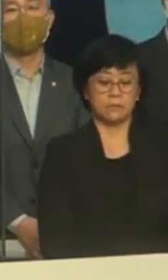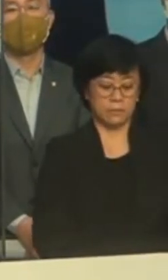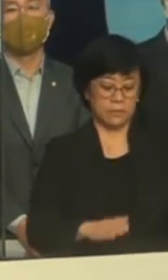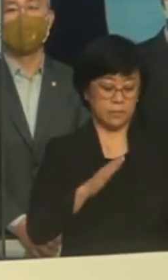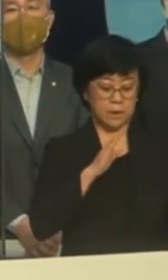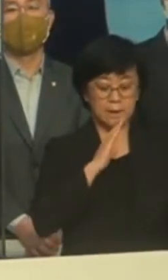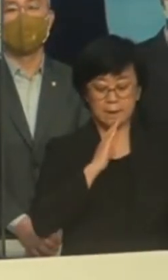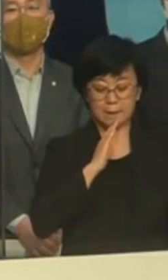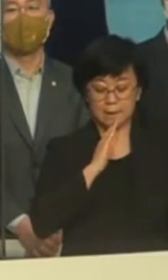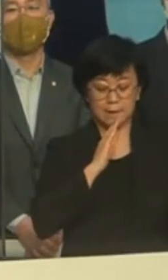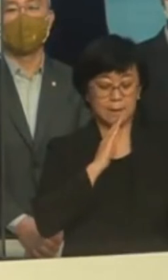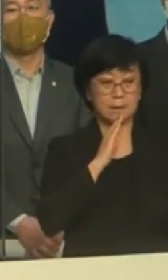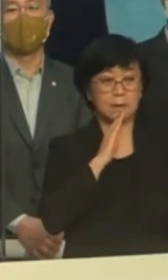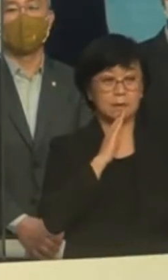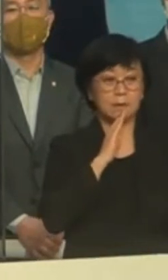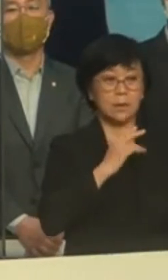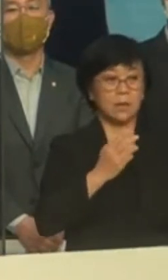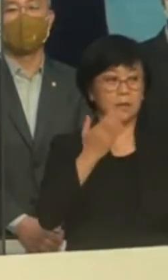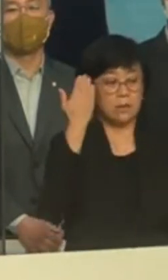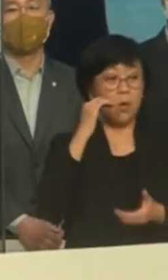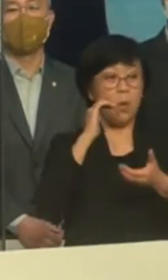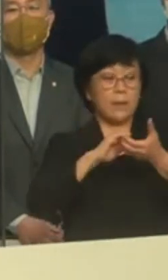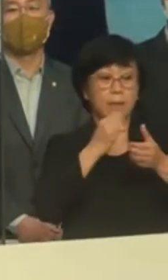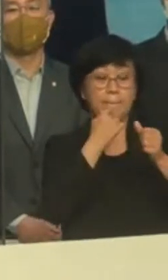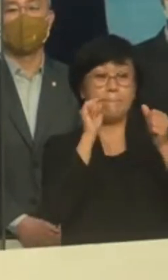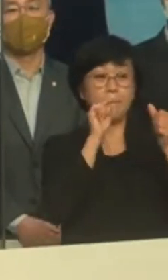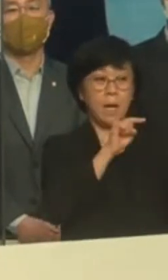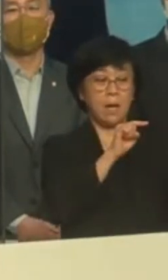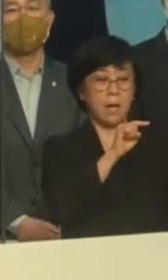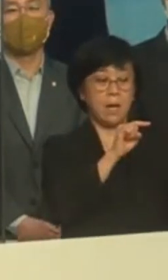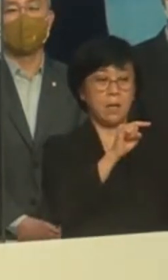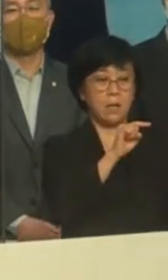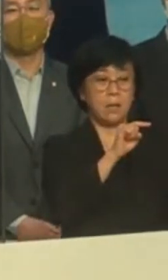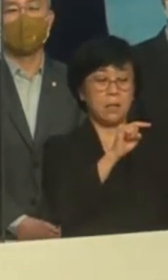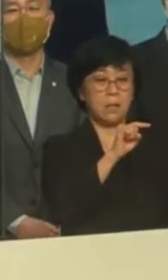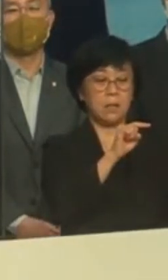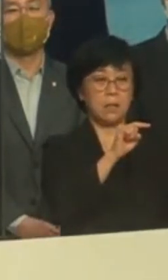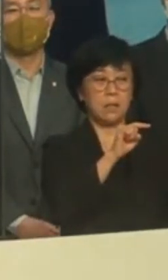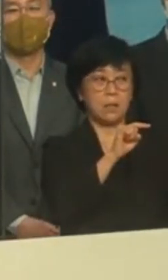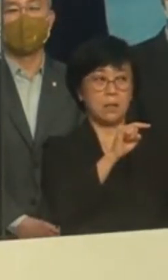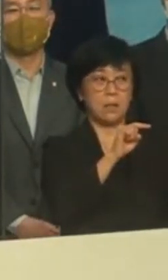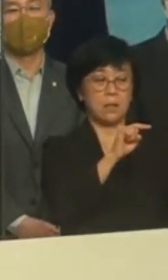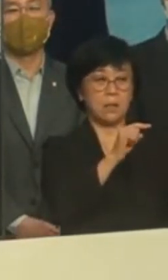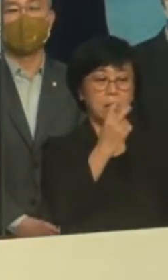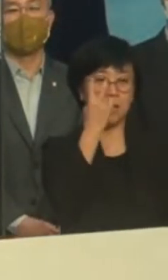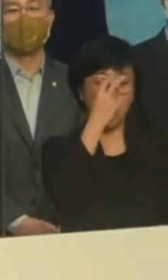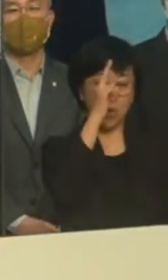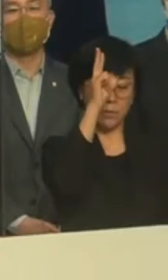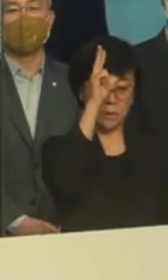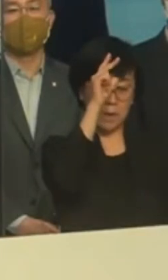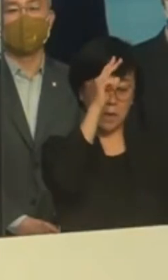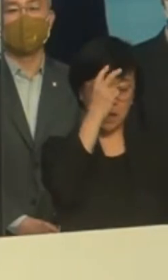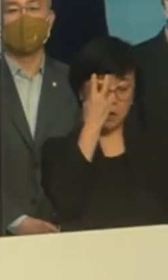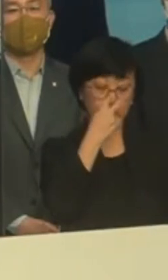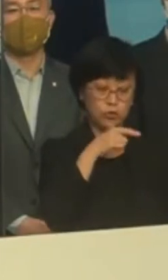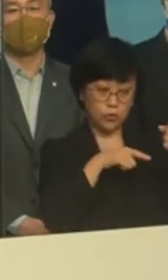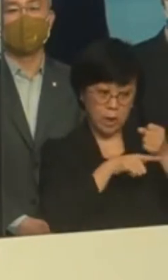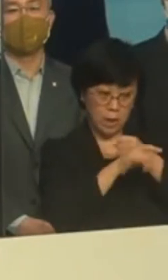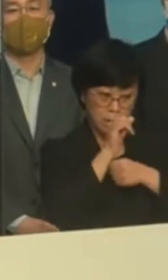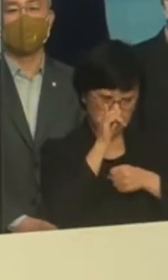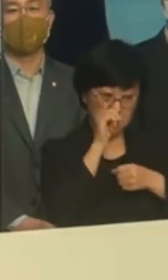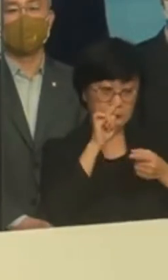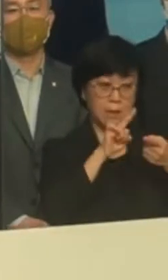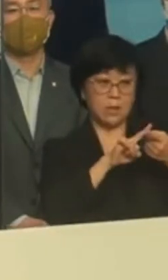실제로 청와대 하명에 의한 검찰 수사가